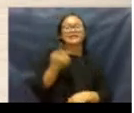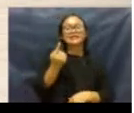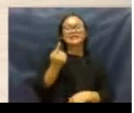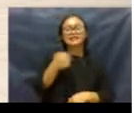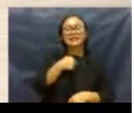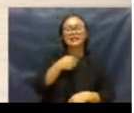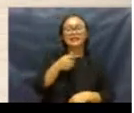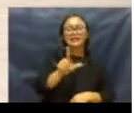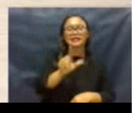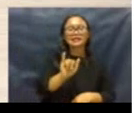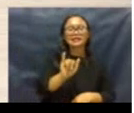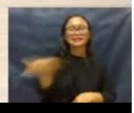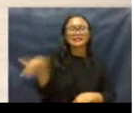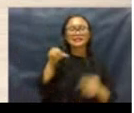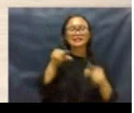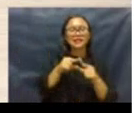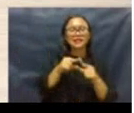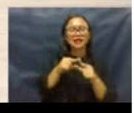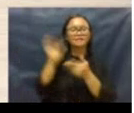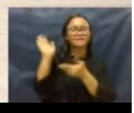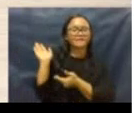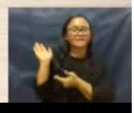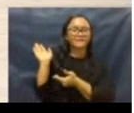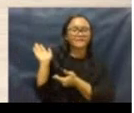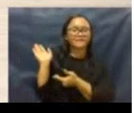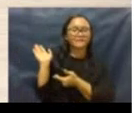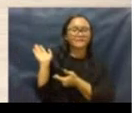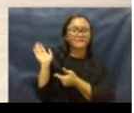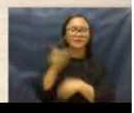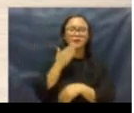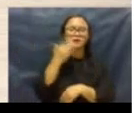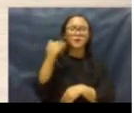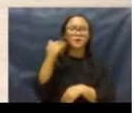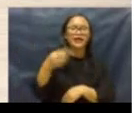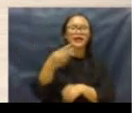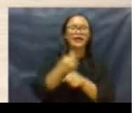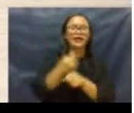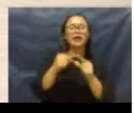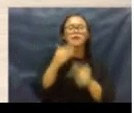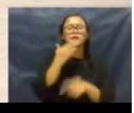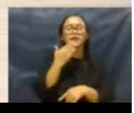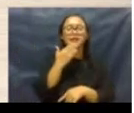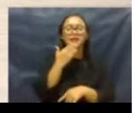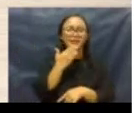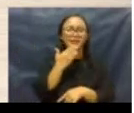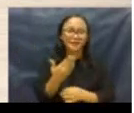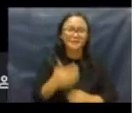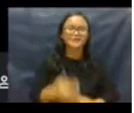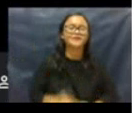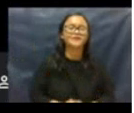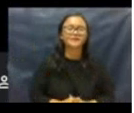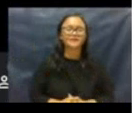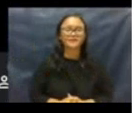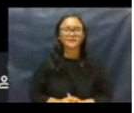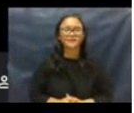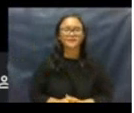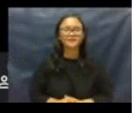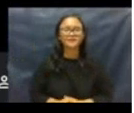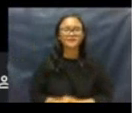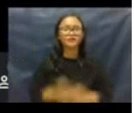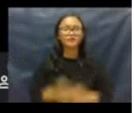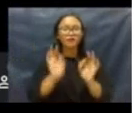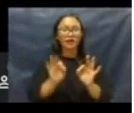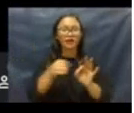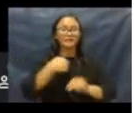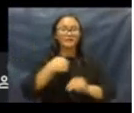Mega Sari, biasa dipanggil Ibu Ega, dari SLP Negeri Binjai, Provinsi Sumatera Utara. Mas Rizal, saya